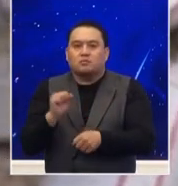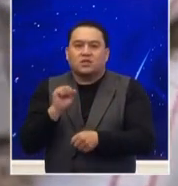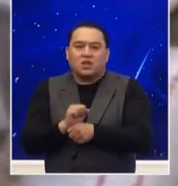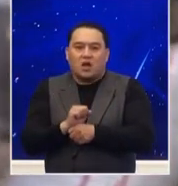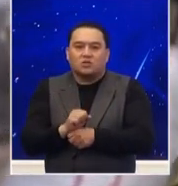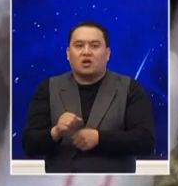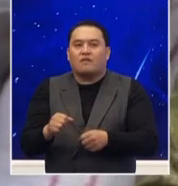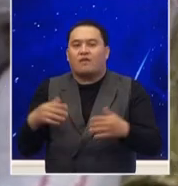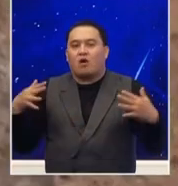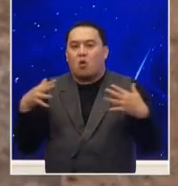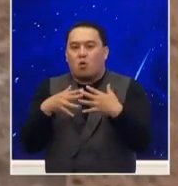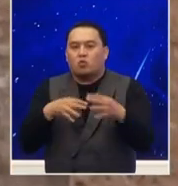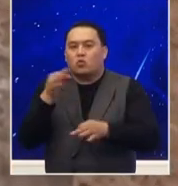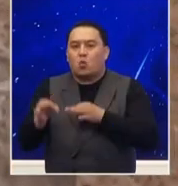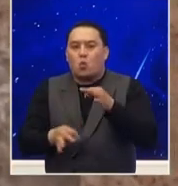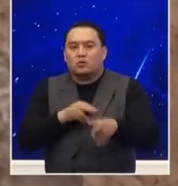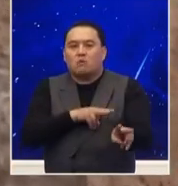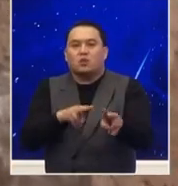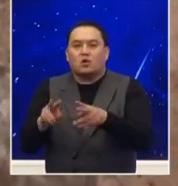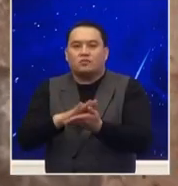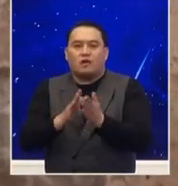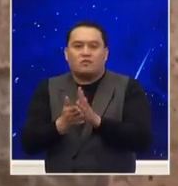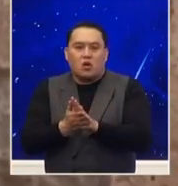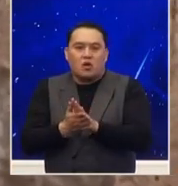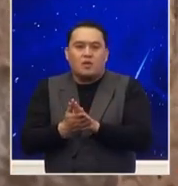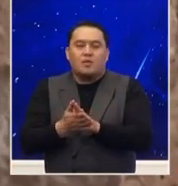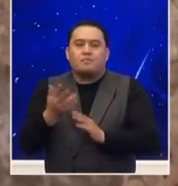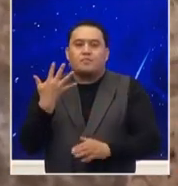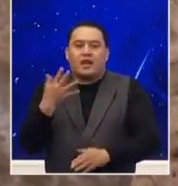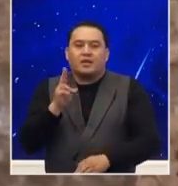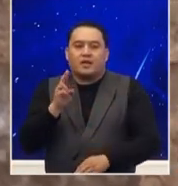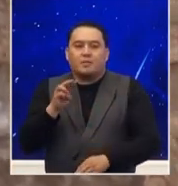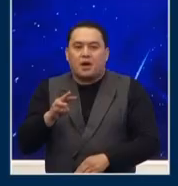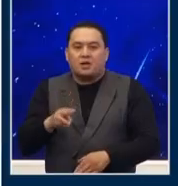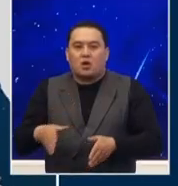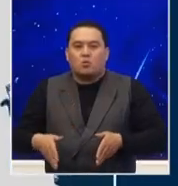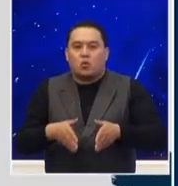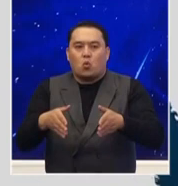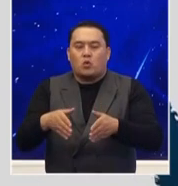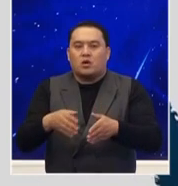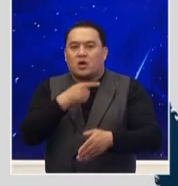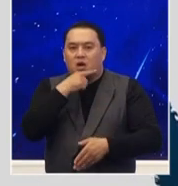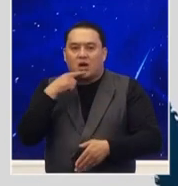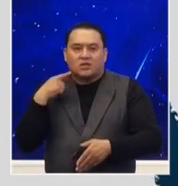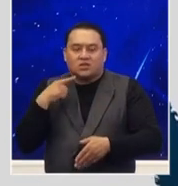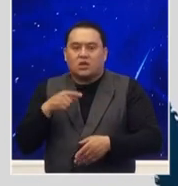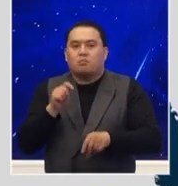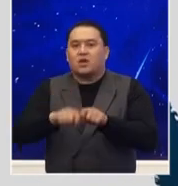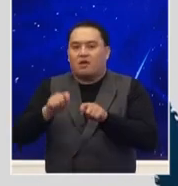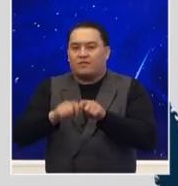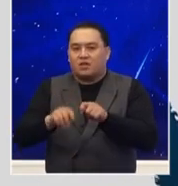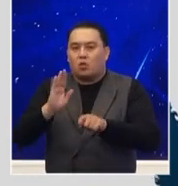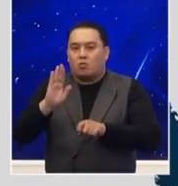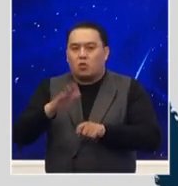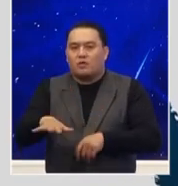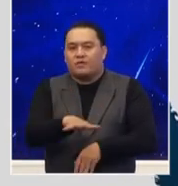прекращения огня. Ведется круглосуточный мониторинг обстановки. 5-километровый коридор будут патрулировать российские силы. Они расположатся